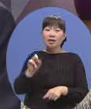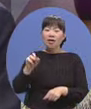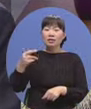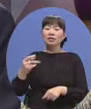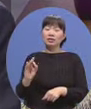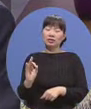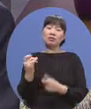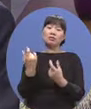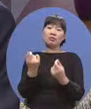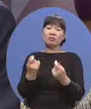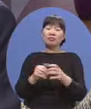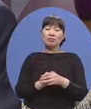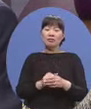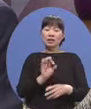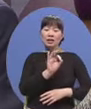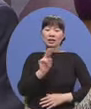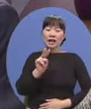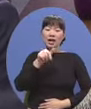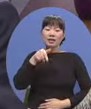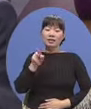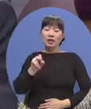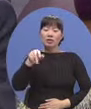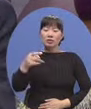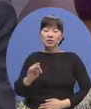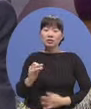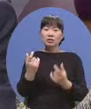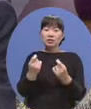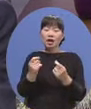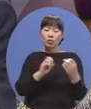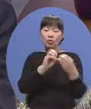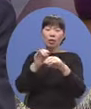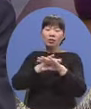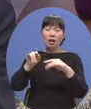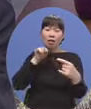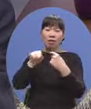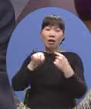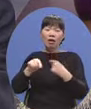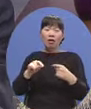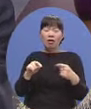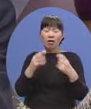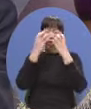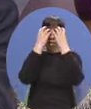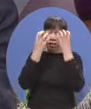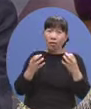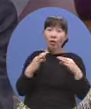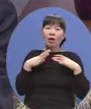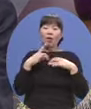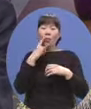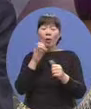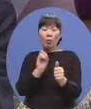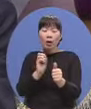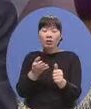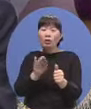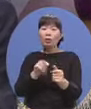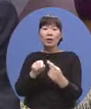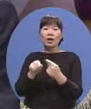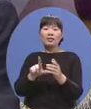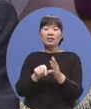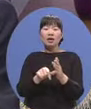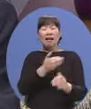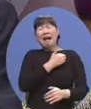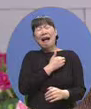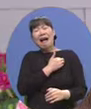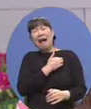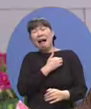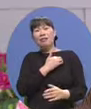야경증일 가능성이 높은데 야경증이 있는 애들은 사실 대화가 잘 안 되는 경우가 많습니다. 애가 놀랄 때는 그냥 엄마가 어떻게 말해도 대화가 안 되는데 이럴 때 애를 깨우려 그러지